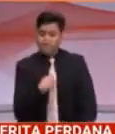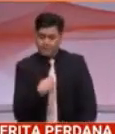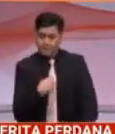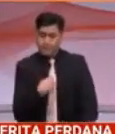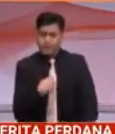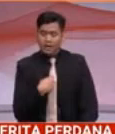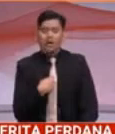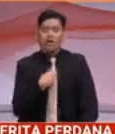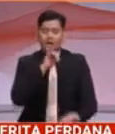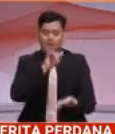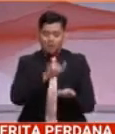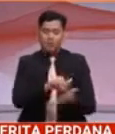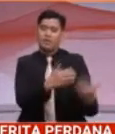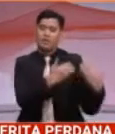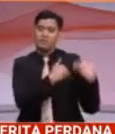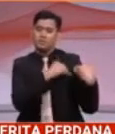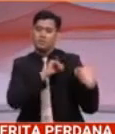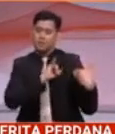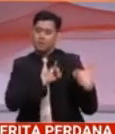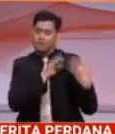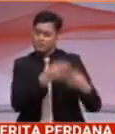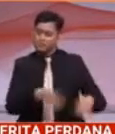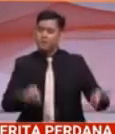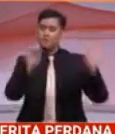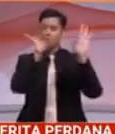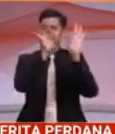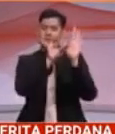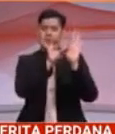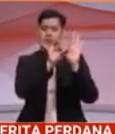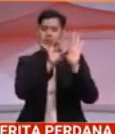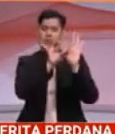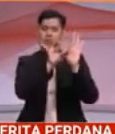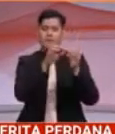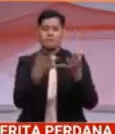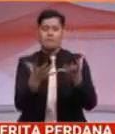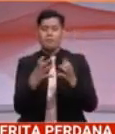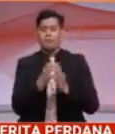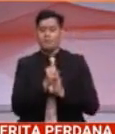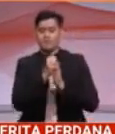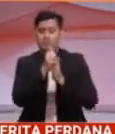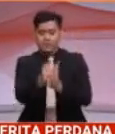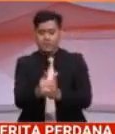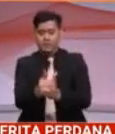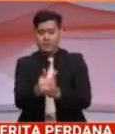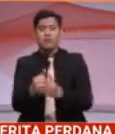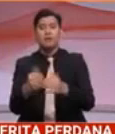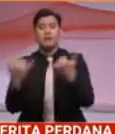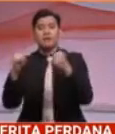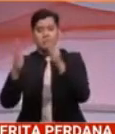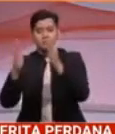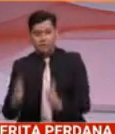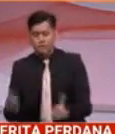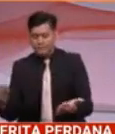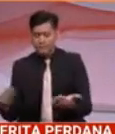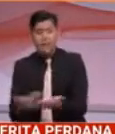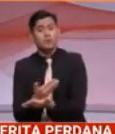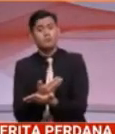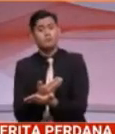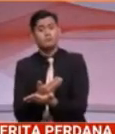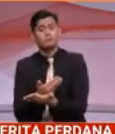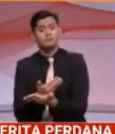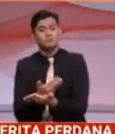beratlah untuk saya tanggungjawab yang besar untuk apa untuk guide player yang baru masuku